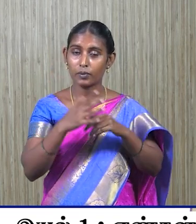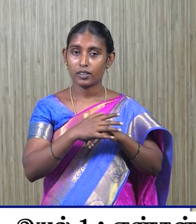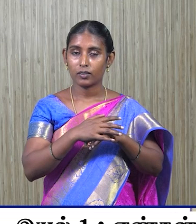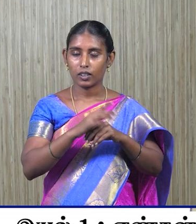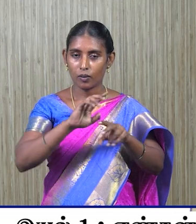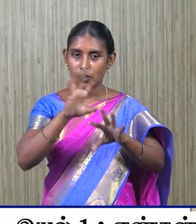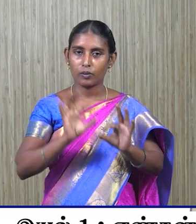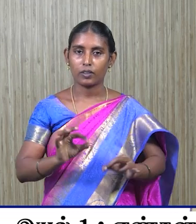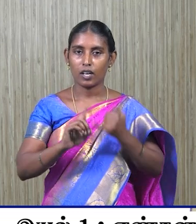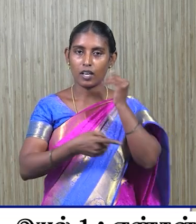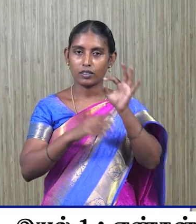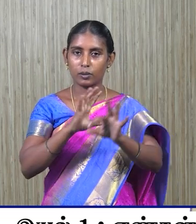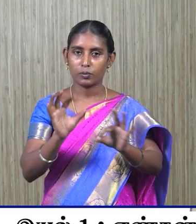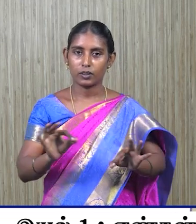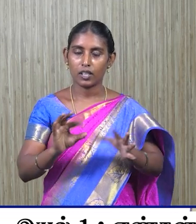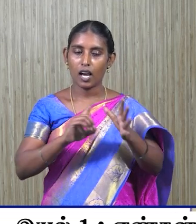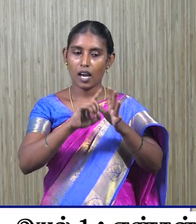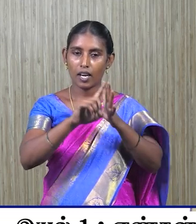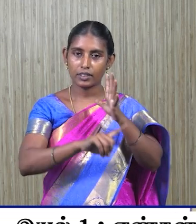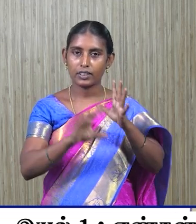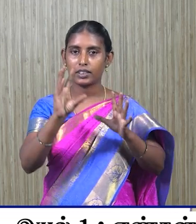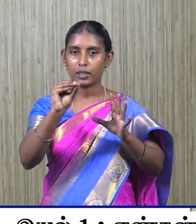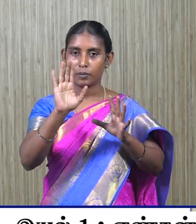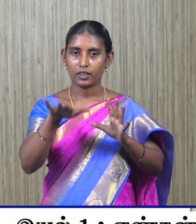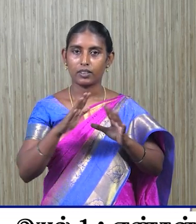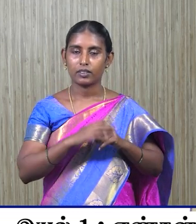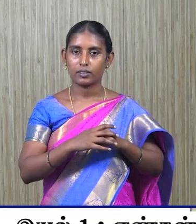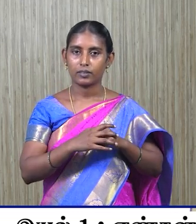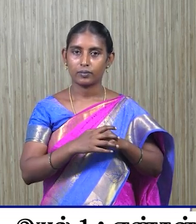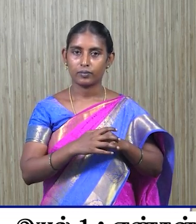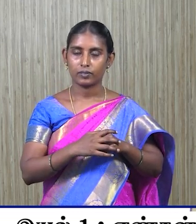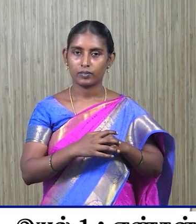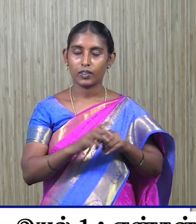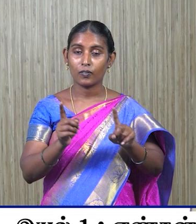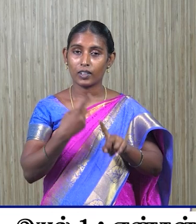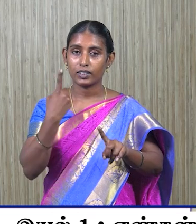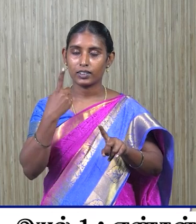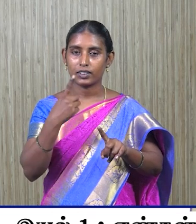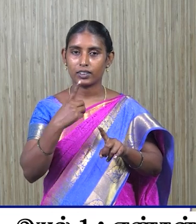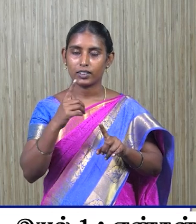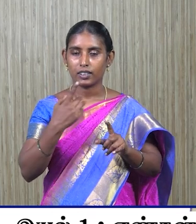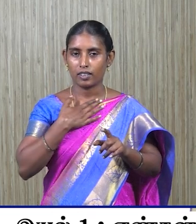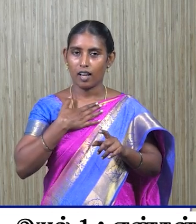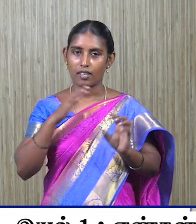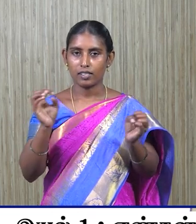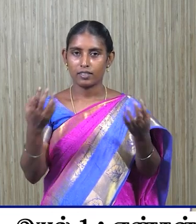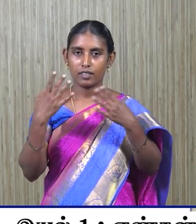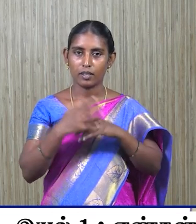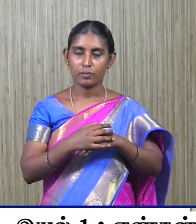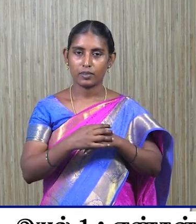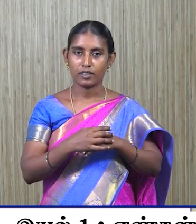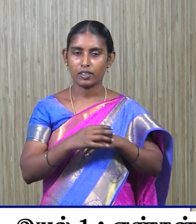5 எண்கள் மட்டுமே இடம்பெற வேண்டும். இதுதான் இந்த விளையாட்டின் விதிமுறை. முதலில் ஆட்டத்தை நானே தொடங்குகின்றேன். நான்